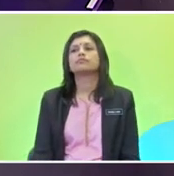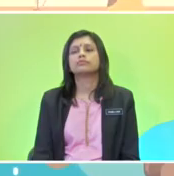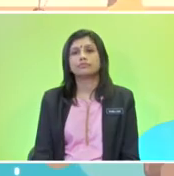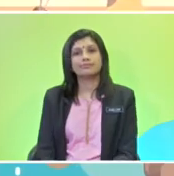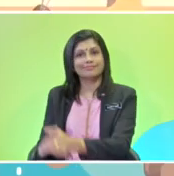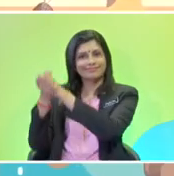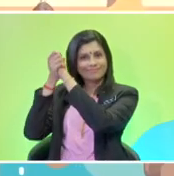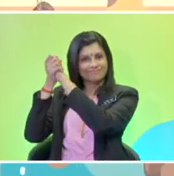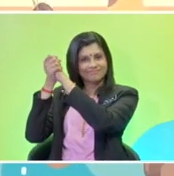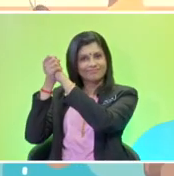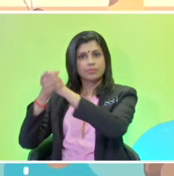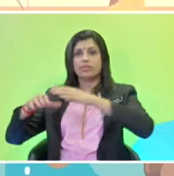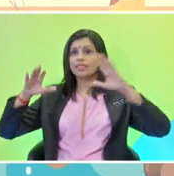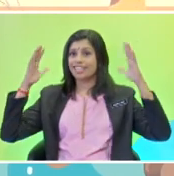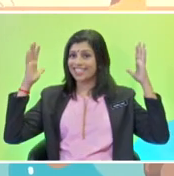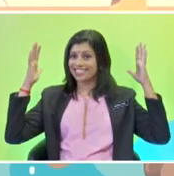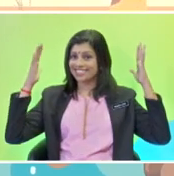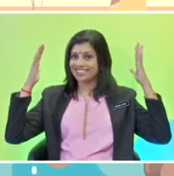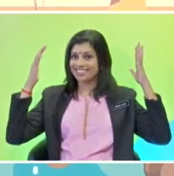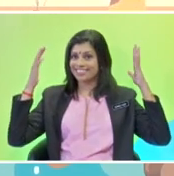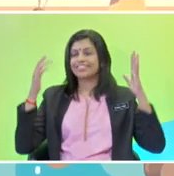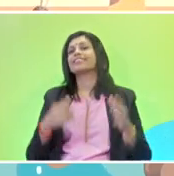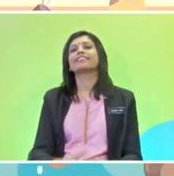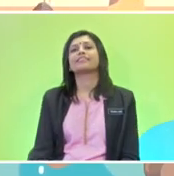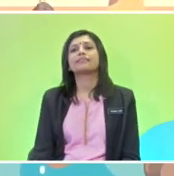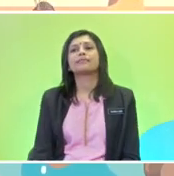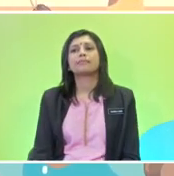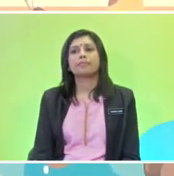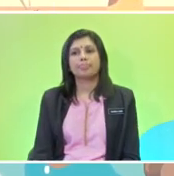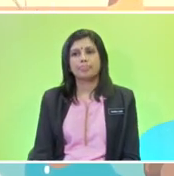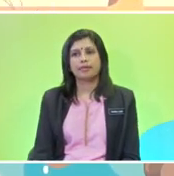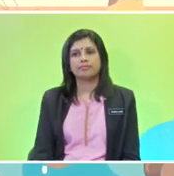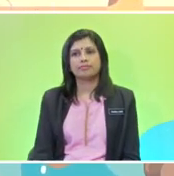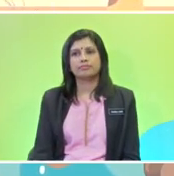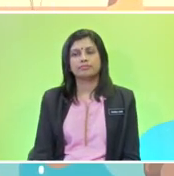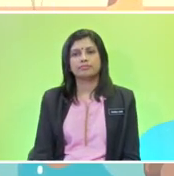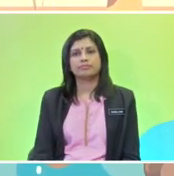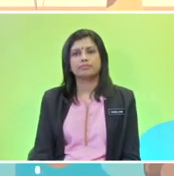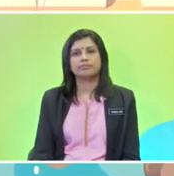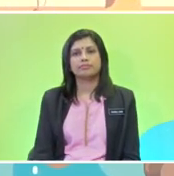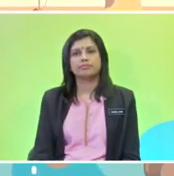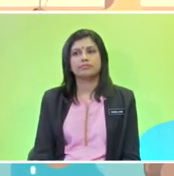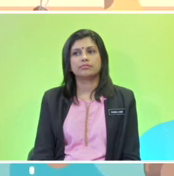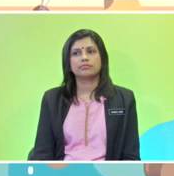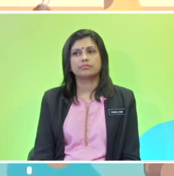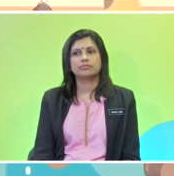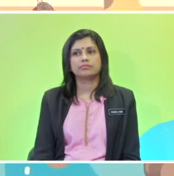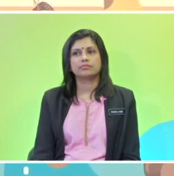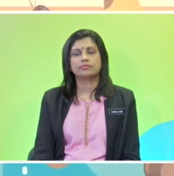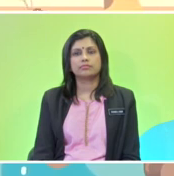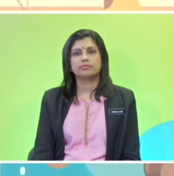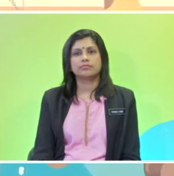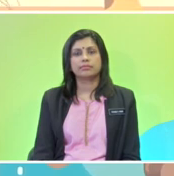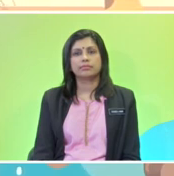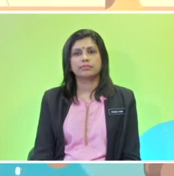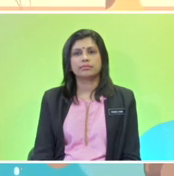Tahniah semua. Syabas. Syabas. Bagi temukan sedikit. Wah, tersenyum lebar mereka. Okey cikgu, bila kita